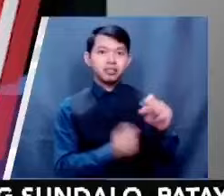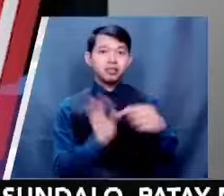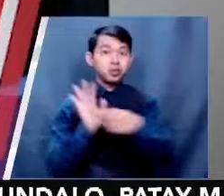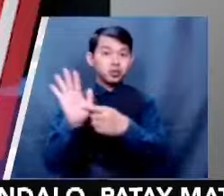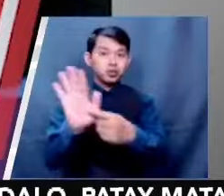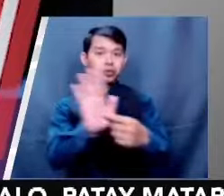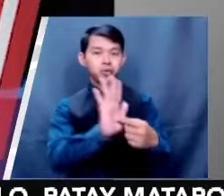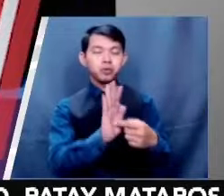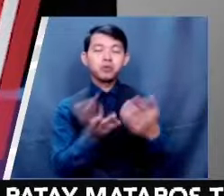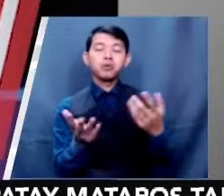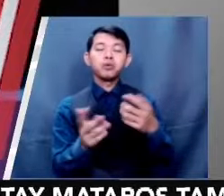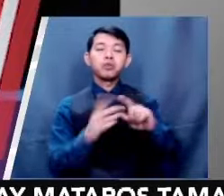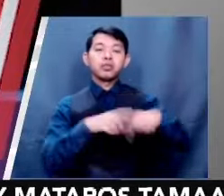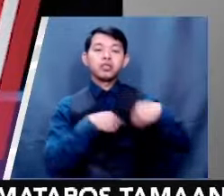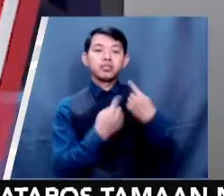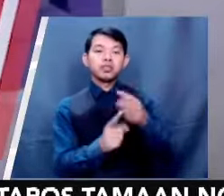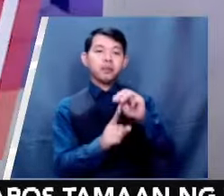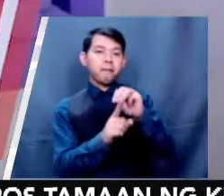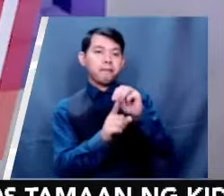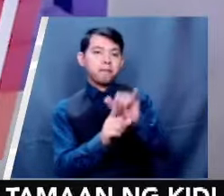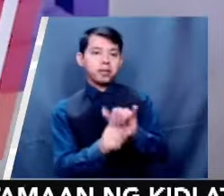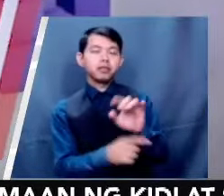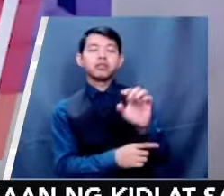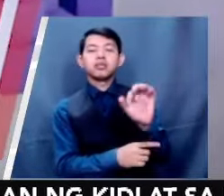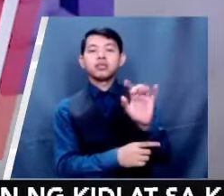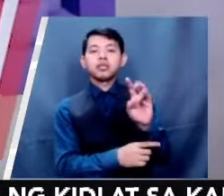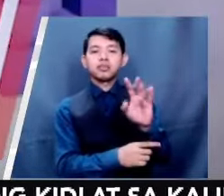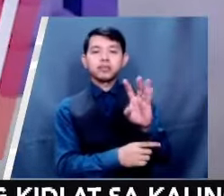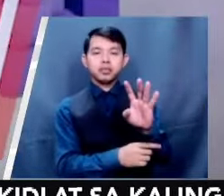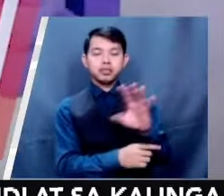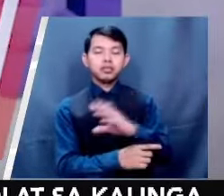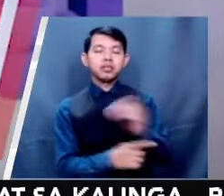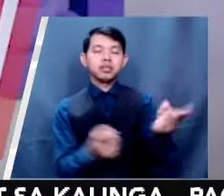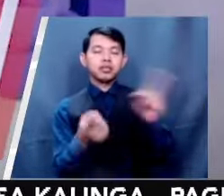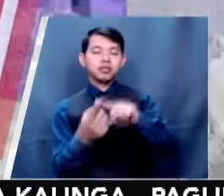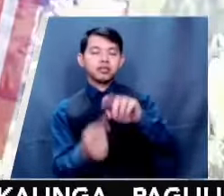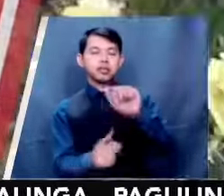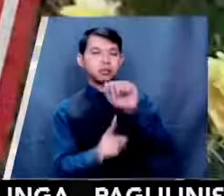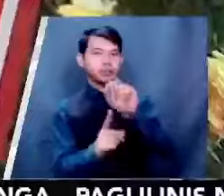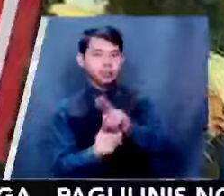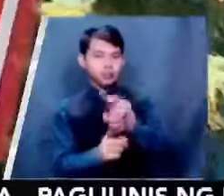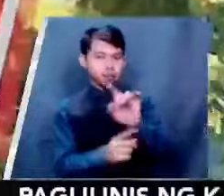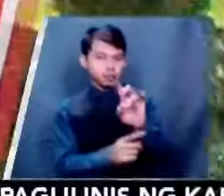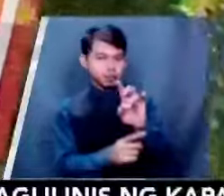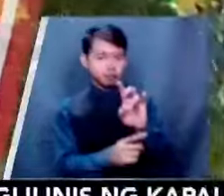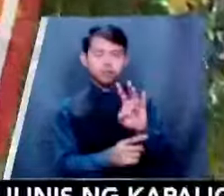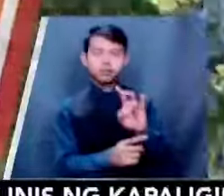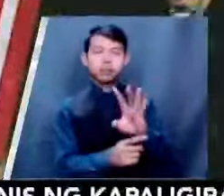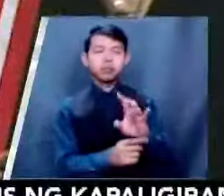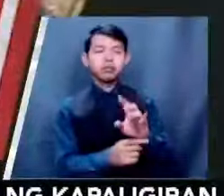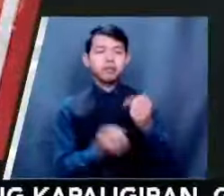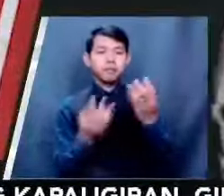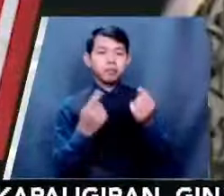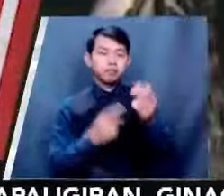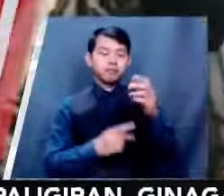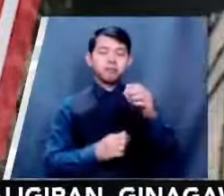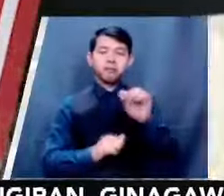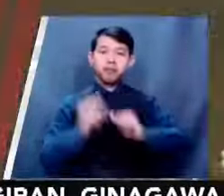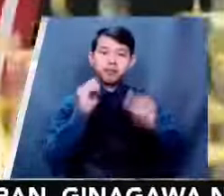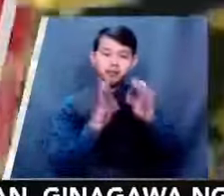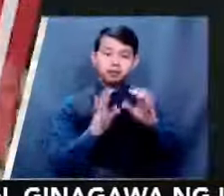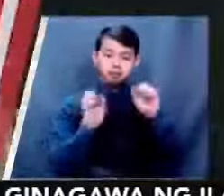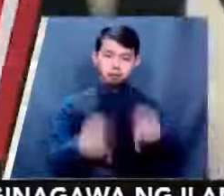tatagal hanggang August 16. Inaasahang dadaluhan niya ng ilang Pinoy celebrities kabilang na sina Vice Ganda at